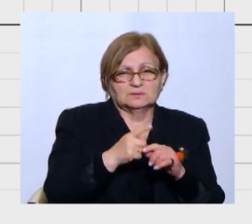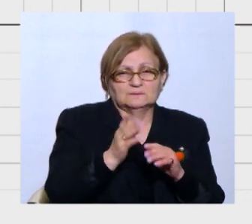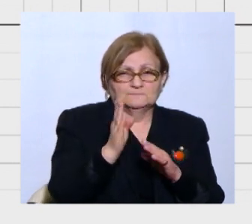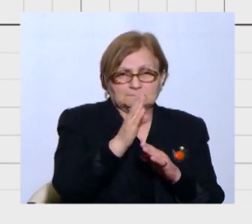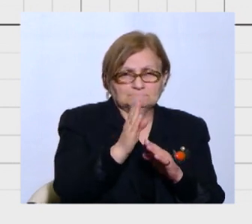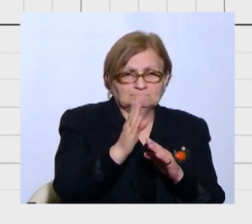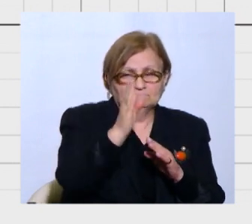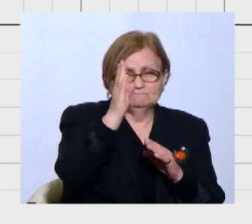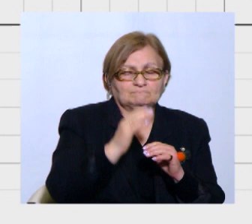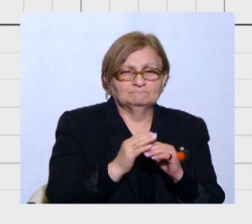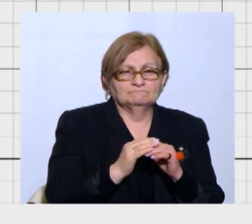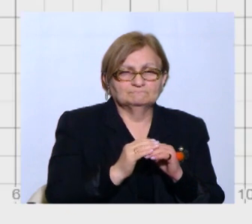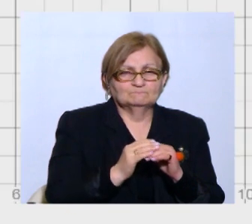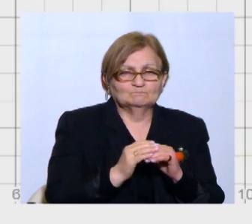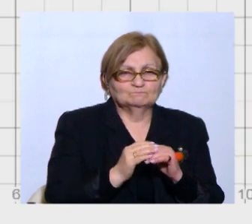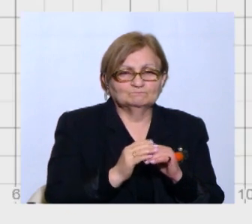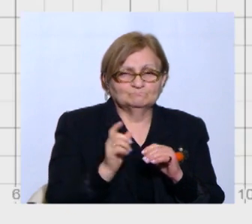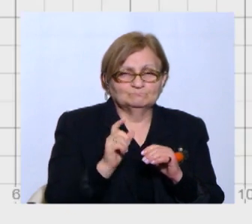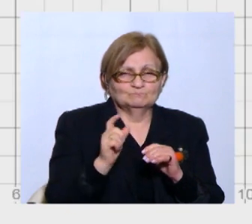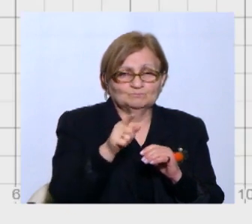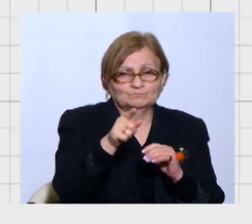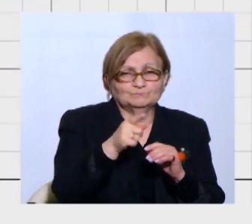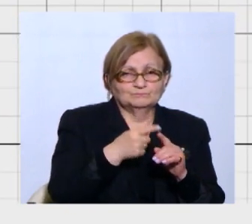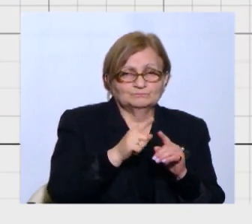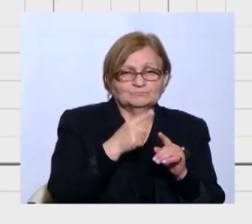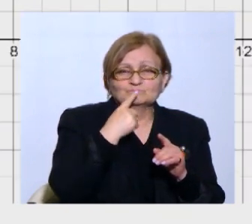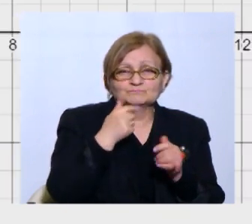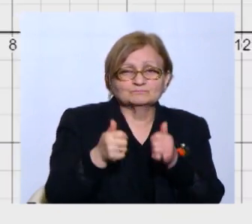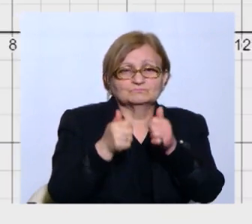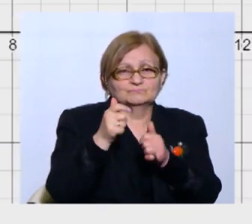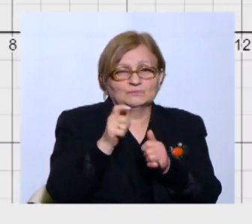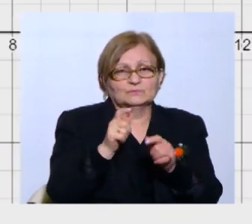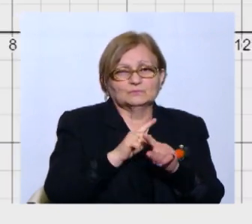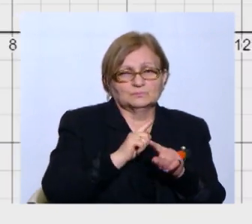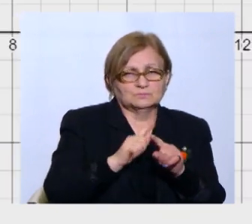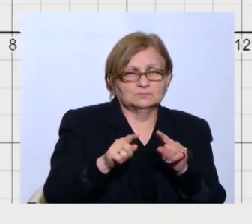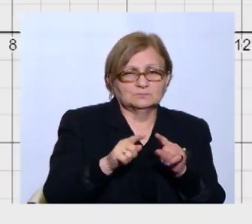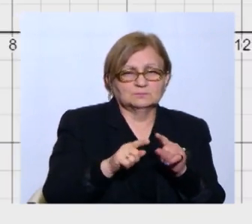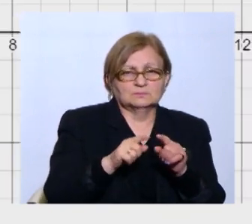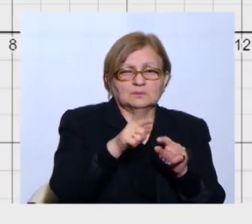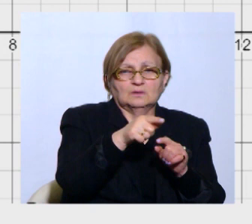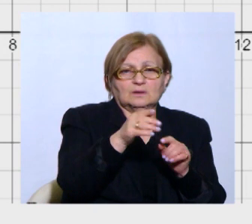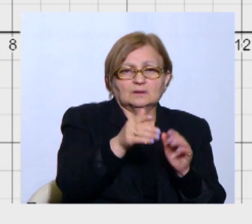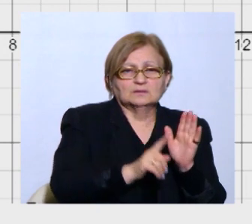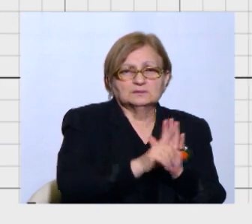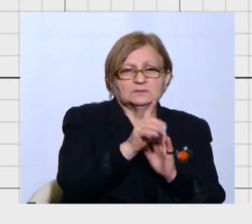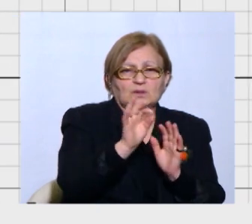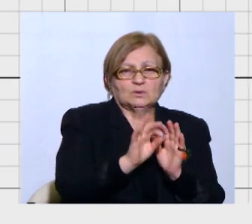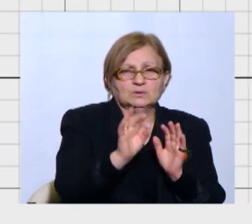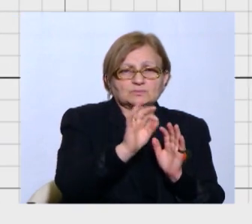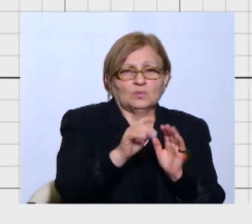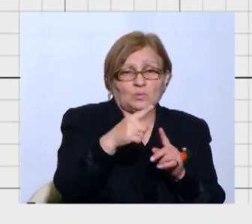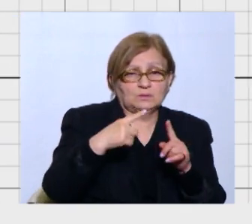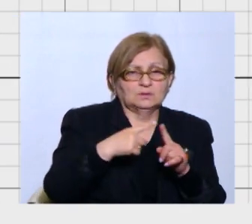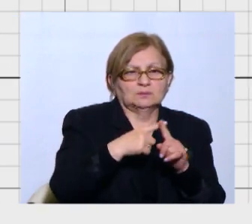აი, ლურჯი ფუნქცია არის. კიდე უფრო სტრაფად იზრდება წითელთან შედარებით. თუმცა, რა თქმა უნდა, წერტილში 0.1 ესენი